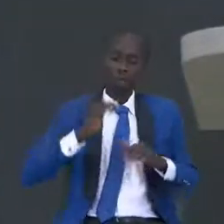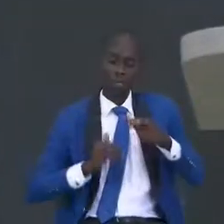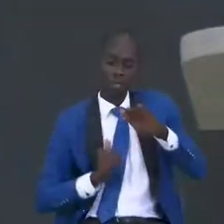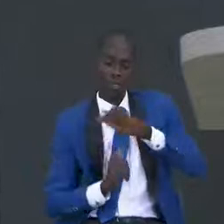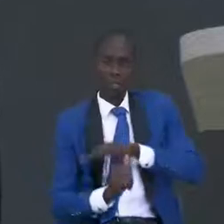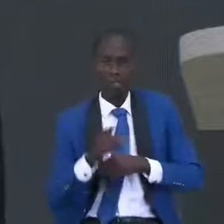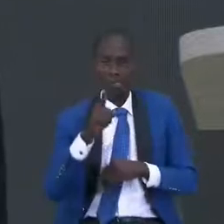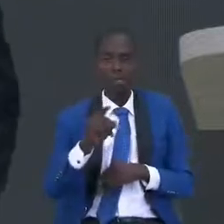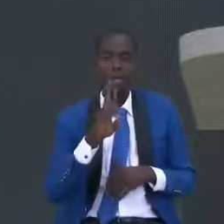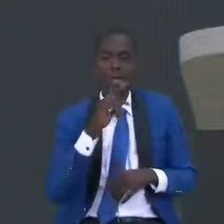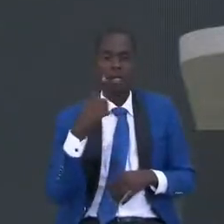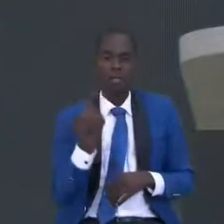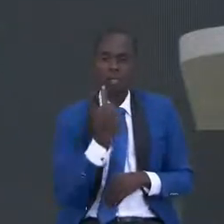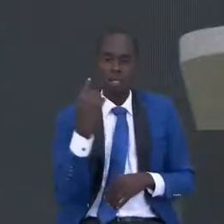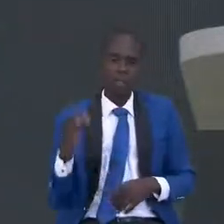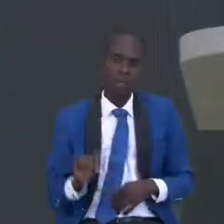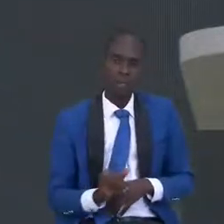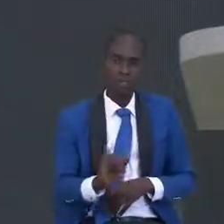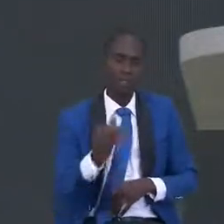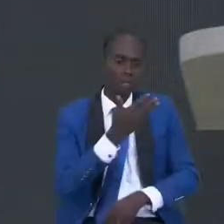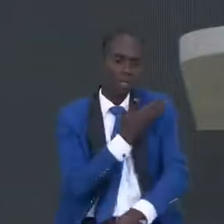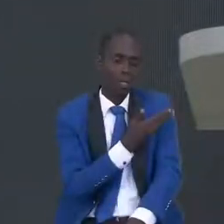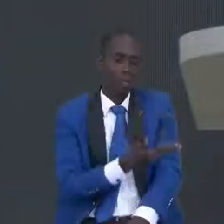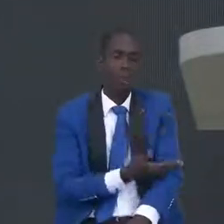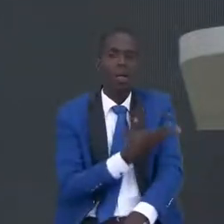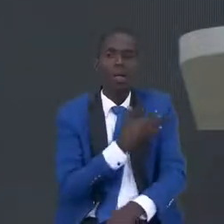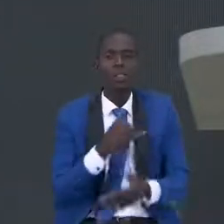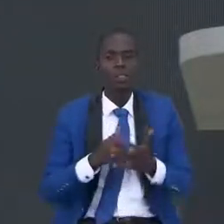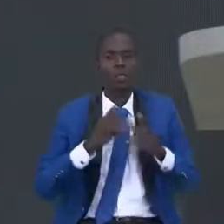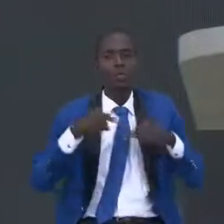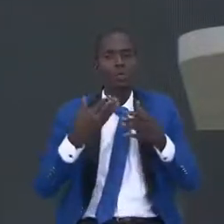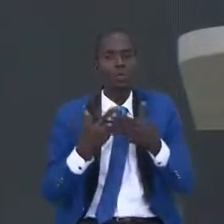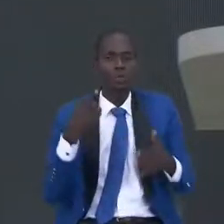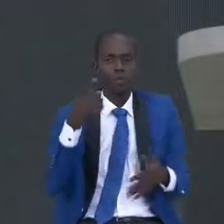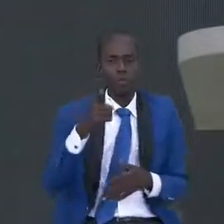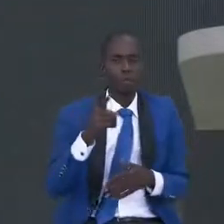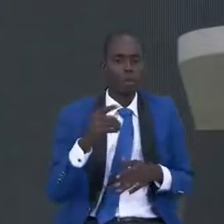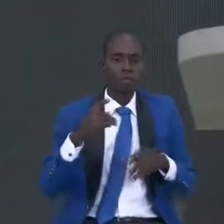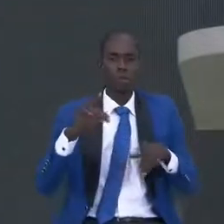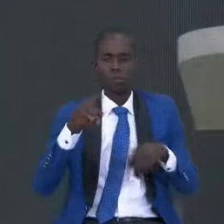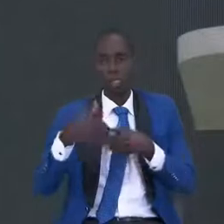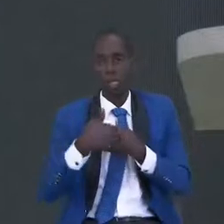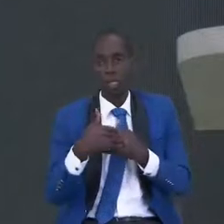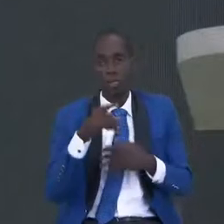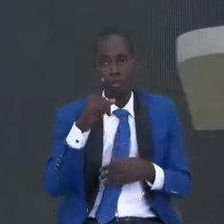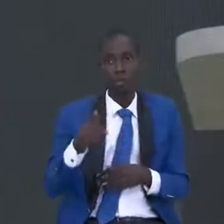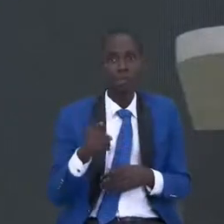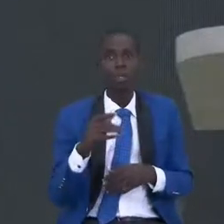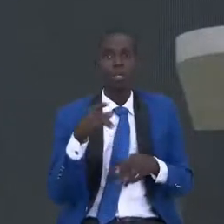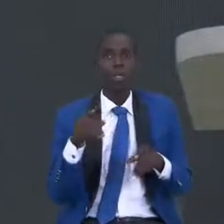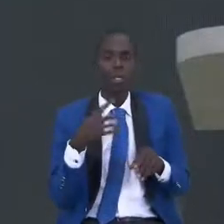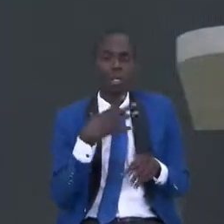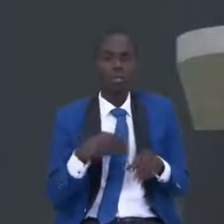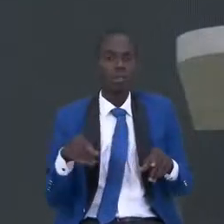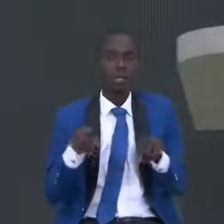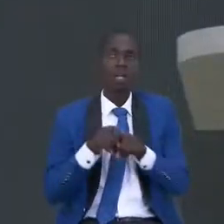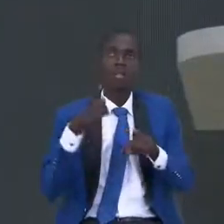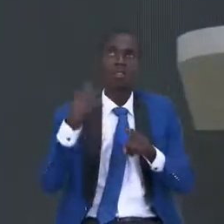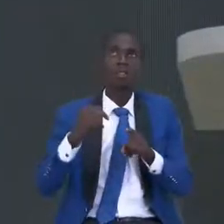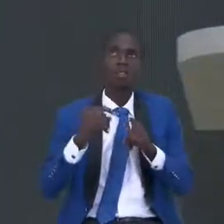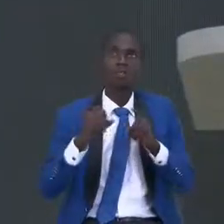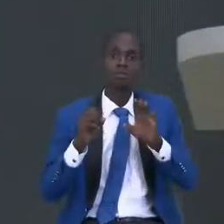bras éternels, et il est devant toi, il vient derrière toi. C'est lui le bouclier et le